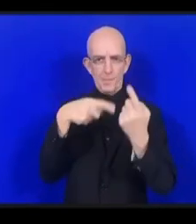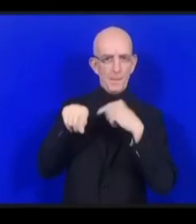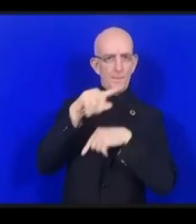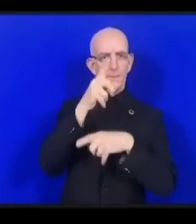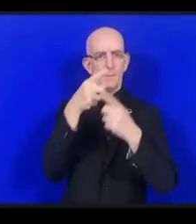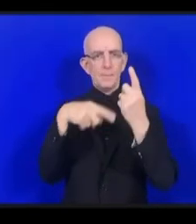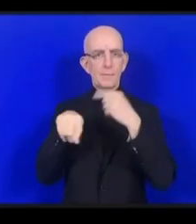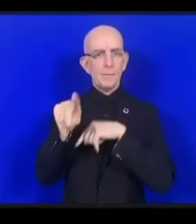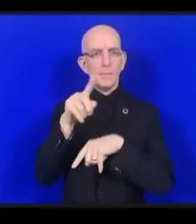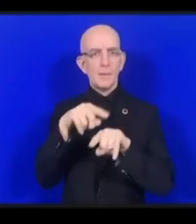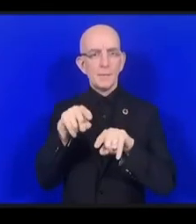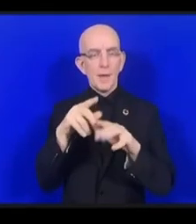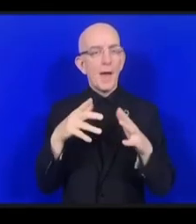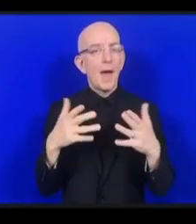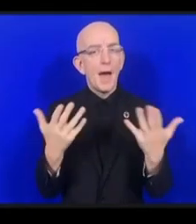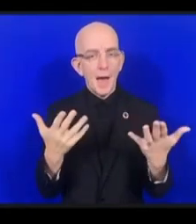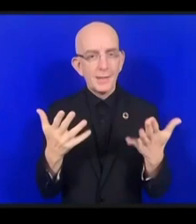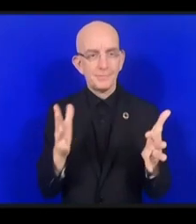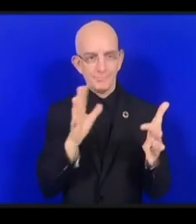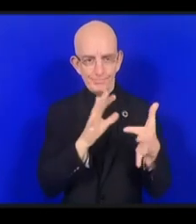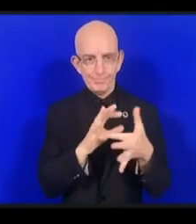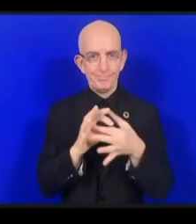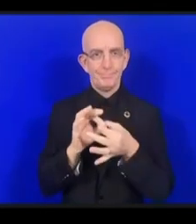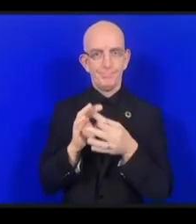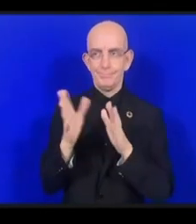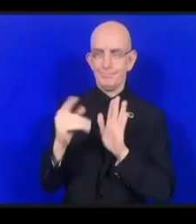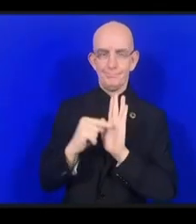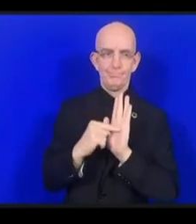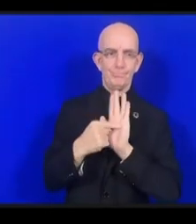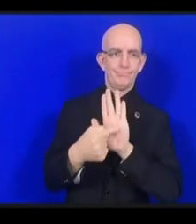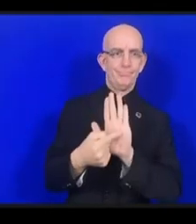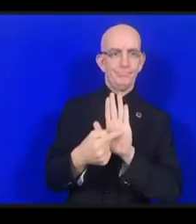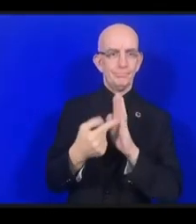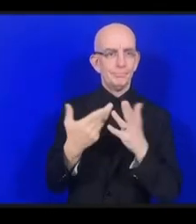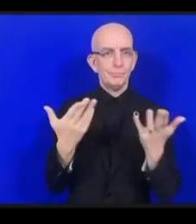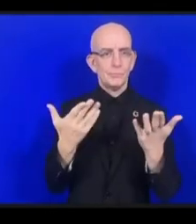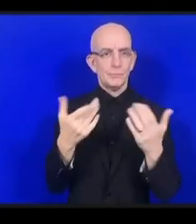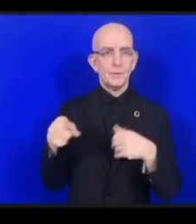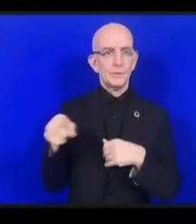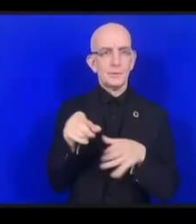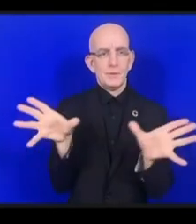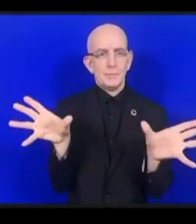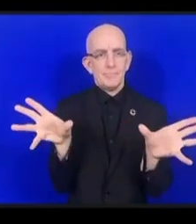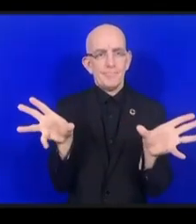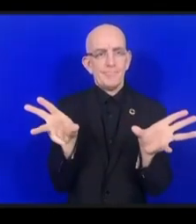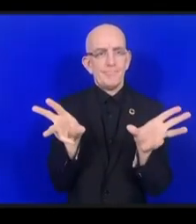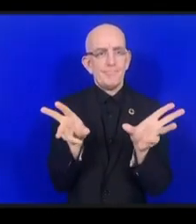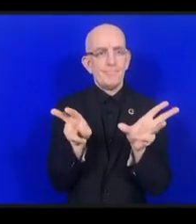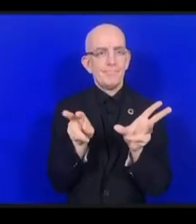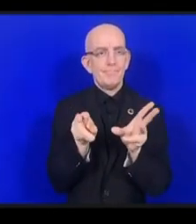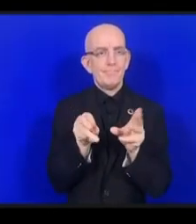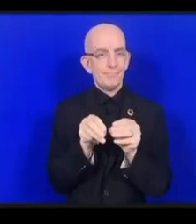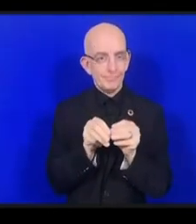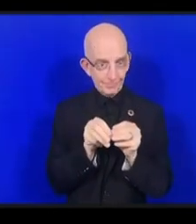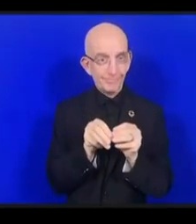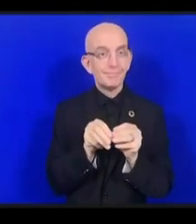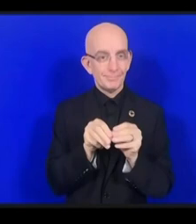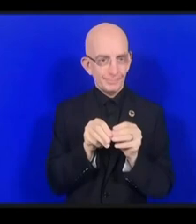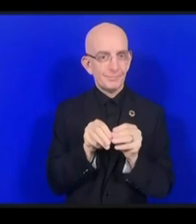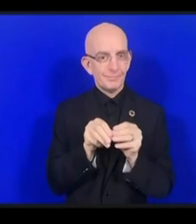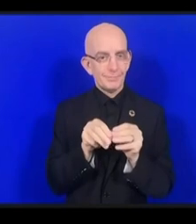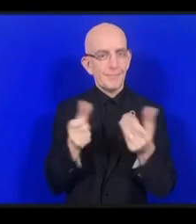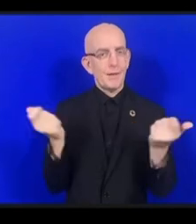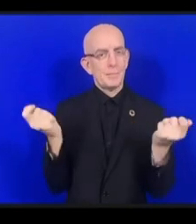番となっております。元は馬の足をつなぐ紐、つなぎ止める